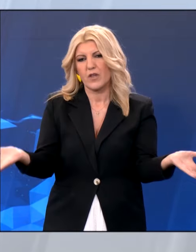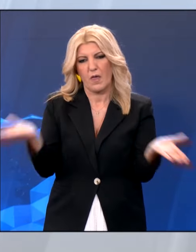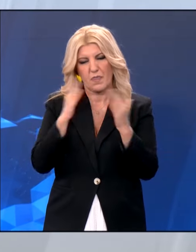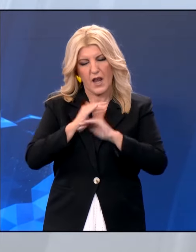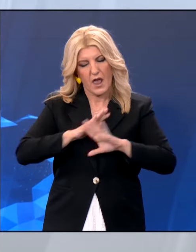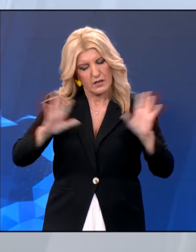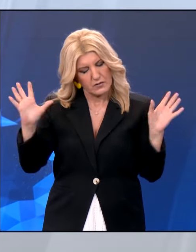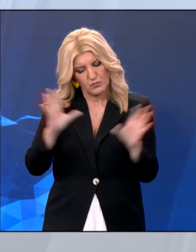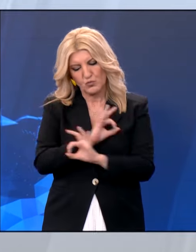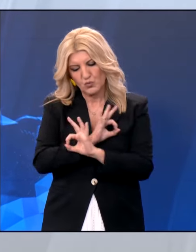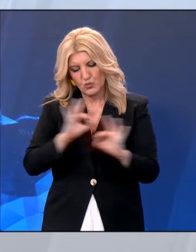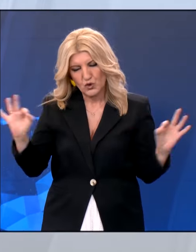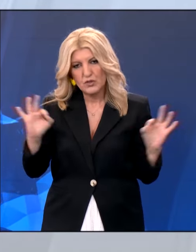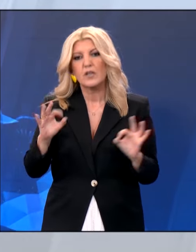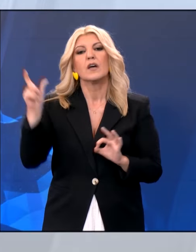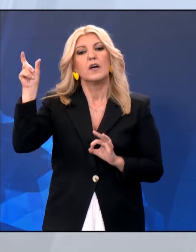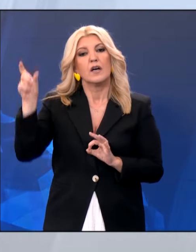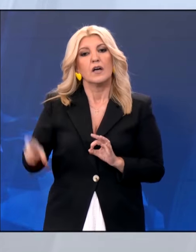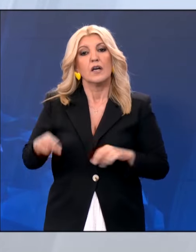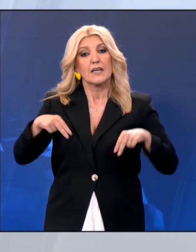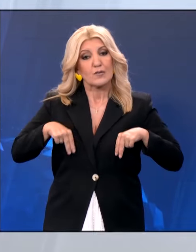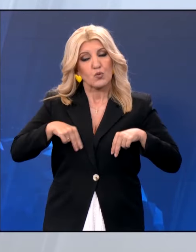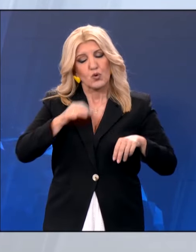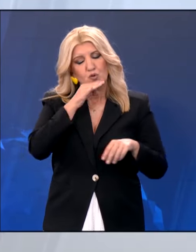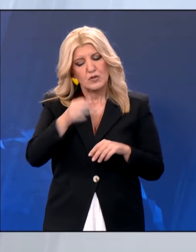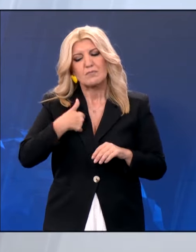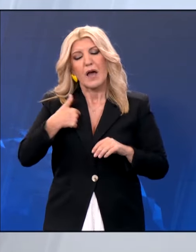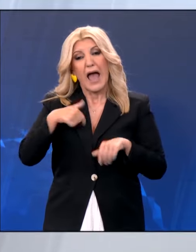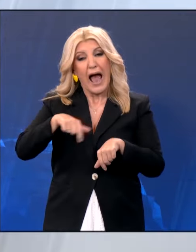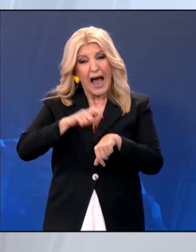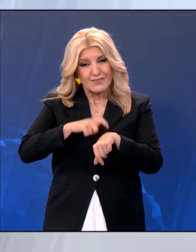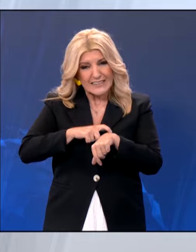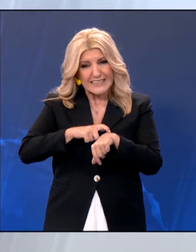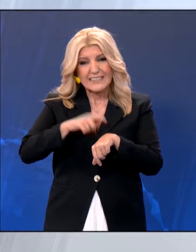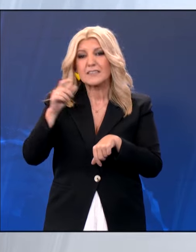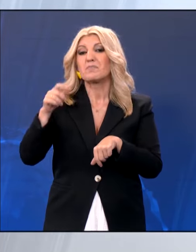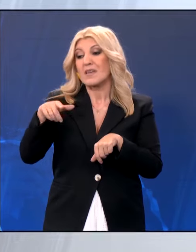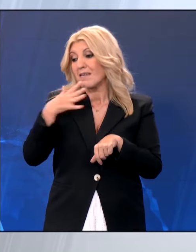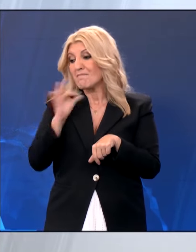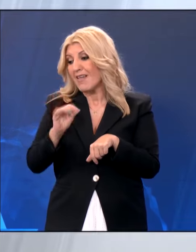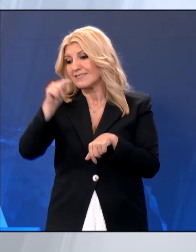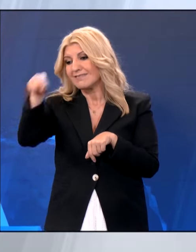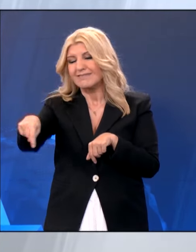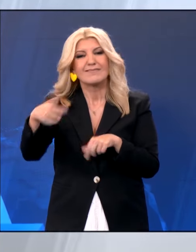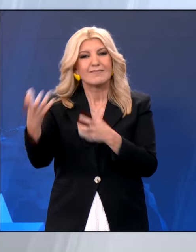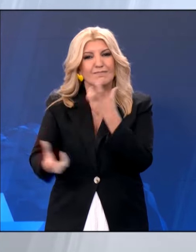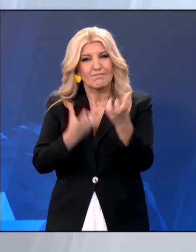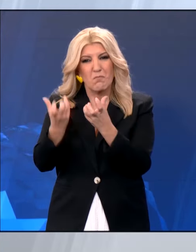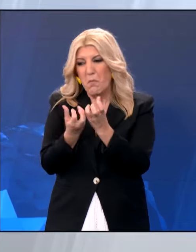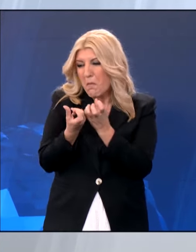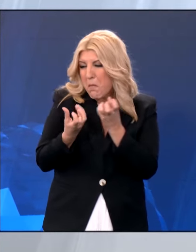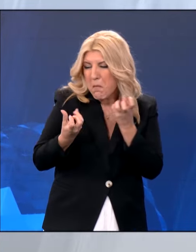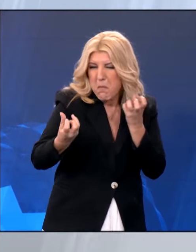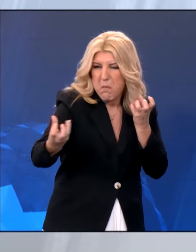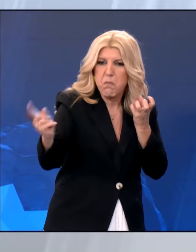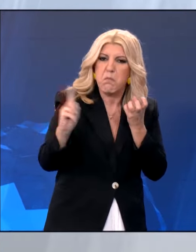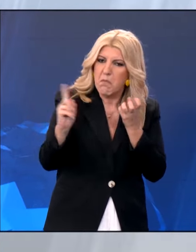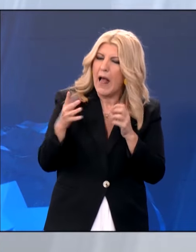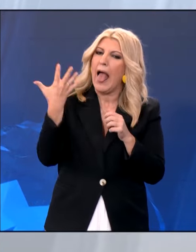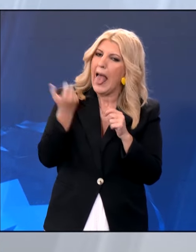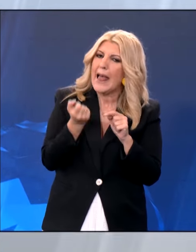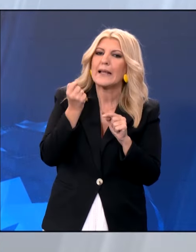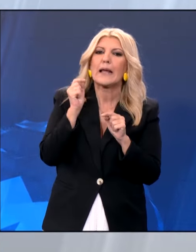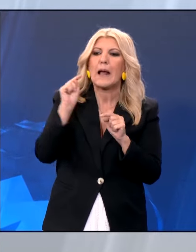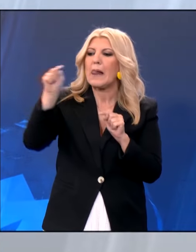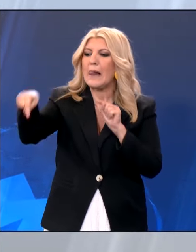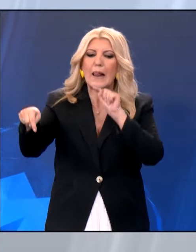επεσήμανε ωστόσο ότι η μάχη συνεχίζεται, προκειμένου η φωτιά να τεθεί υπό έλεγχο. Όπως εξήγησε ο ίδιος, υπάρχουν διάσπαρτες εστίες